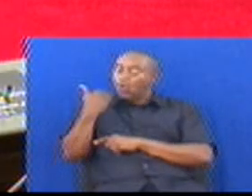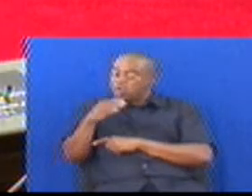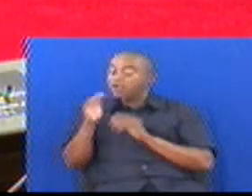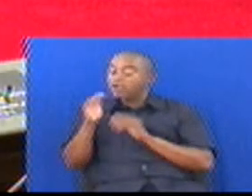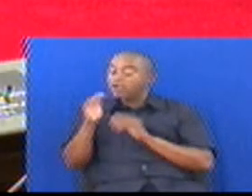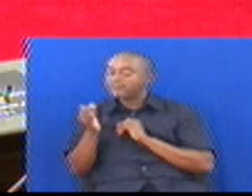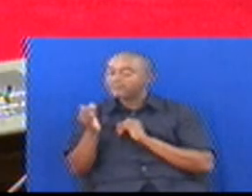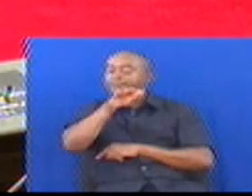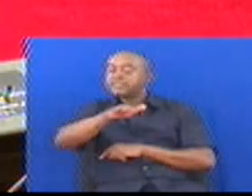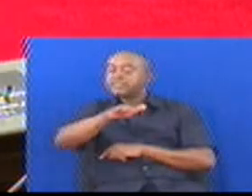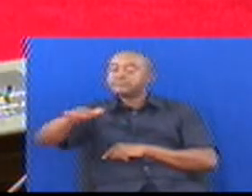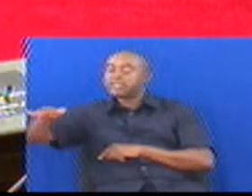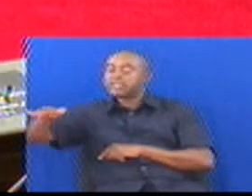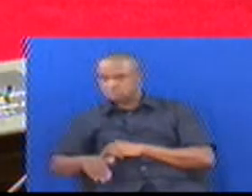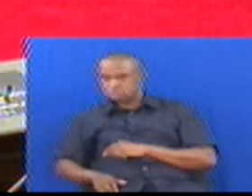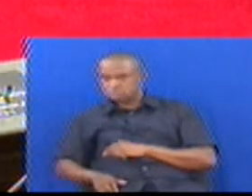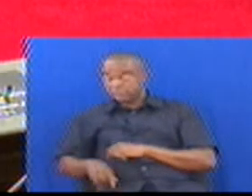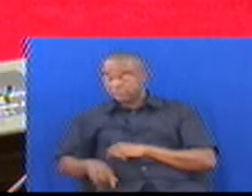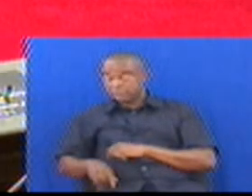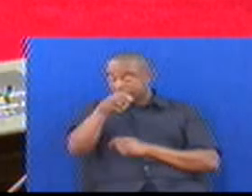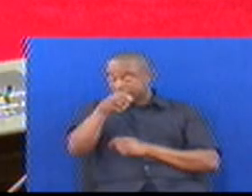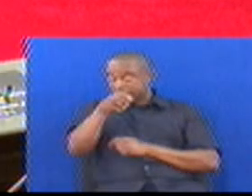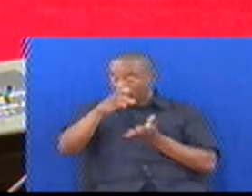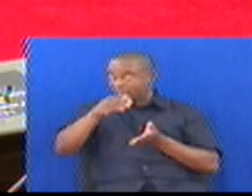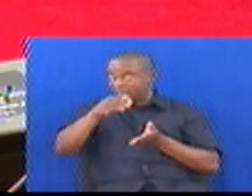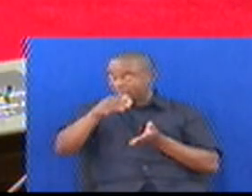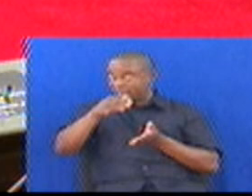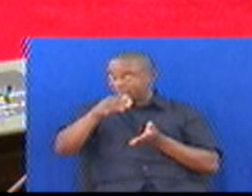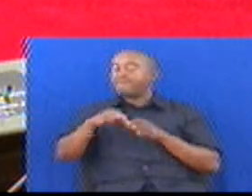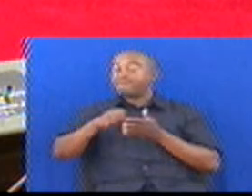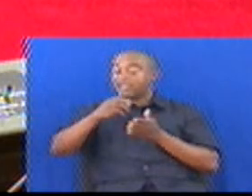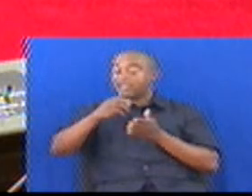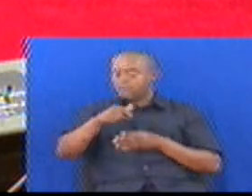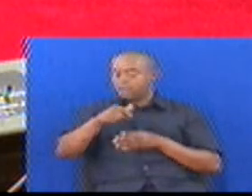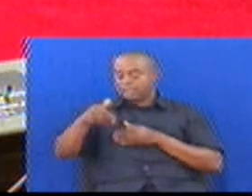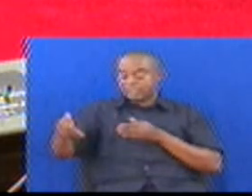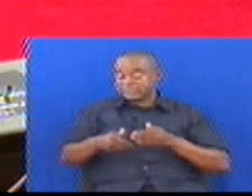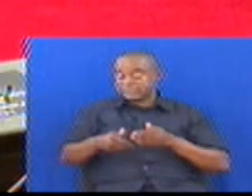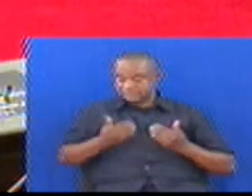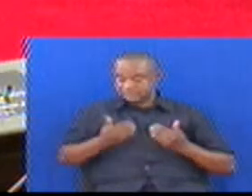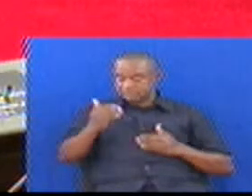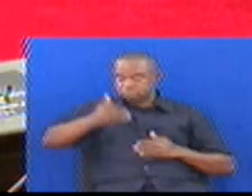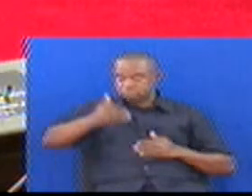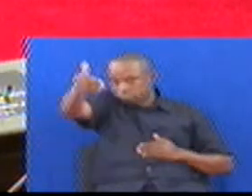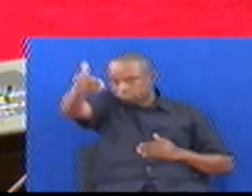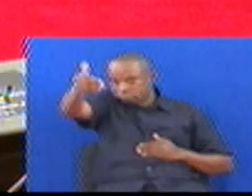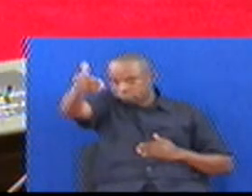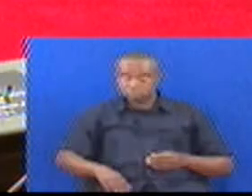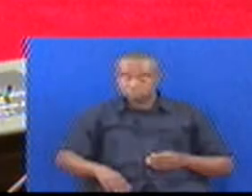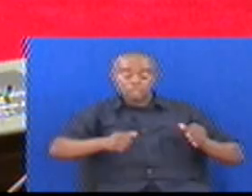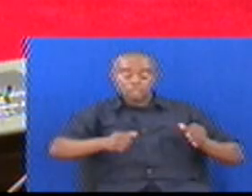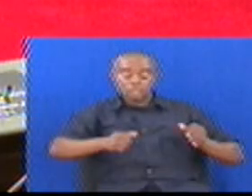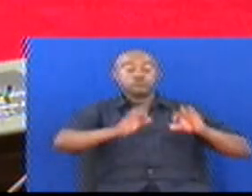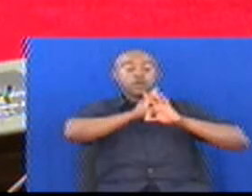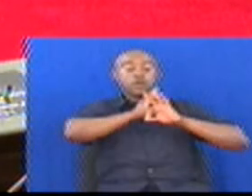nchini kwa manufaa ya kizazi cha sasa na vijavyo. Utawala bora, ulinzi na